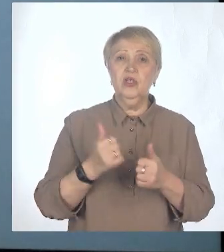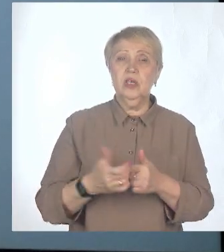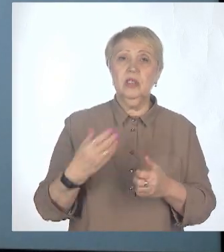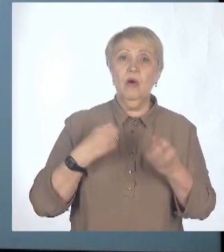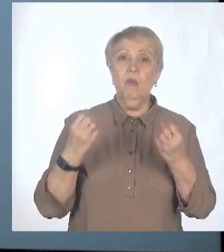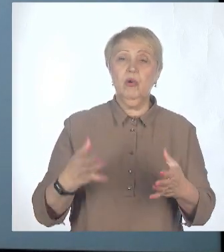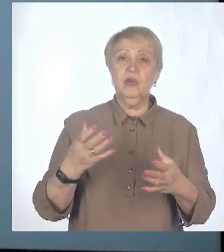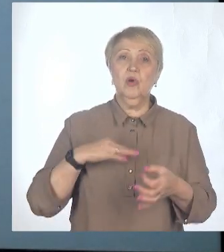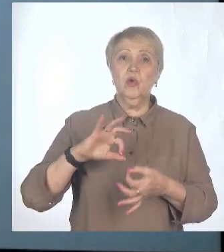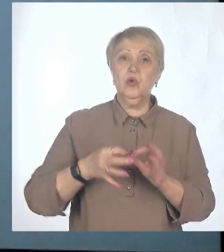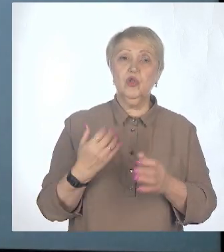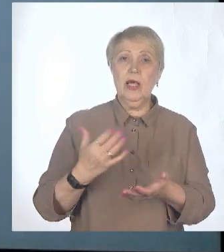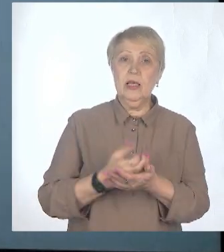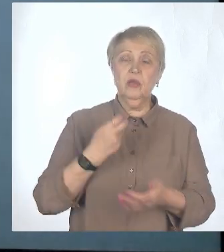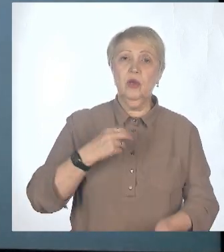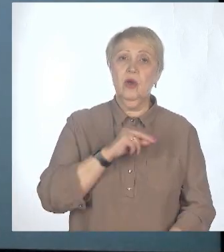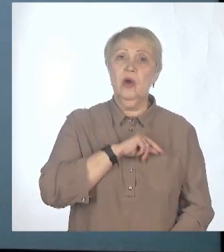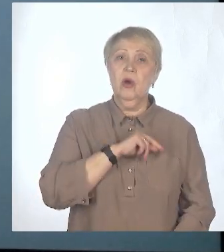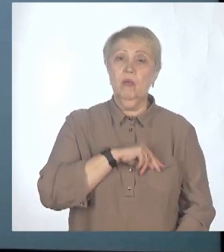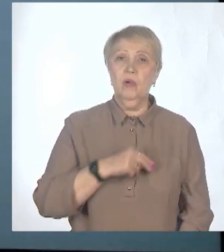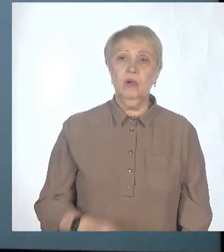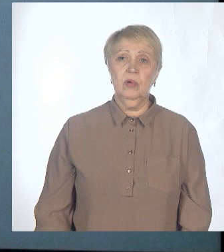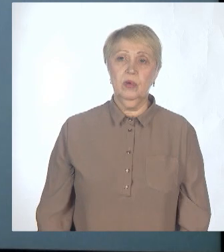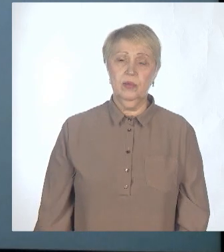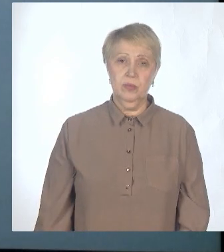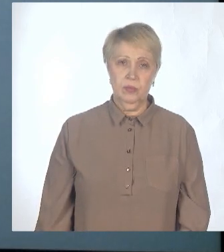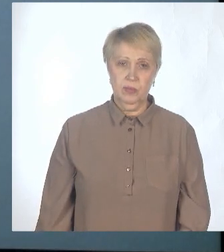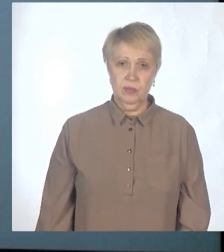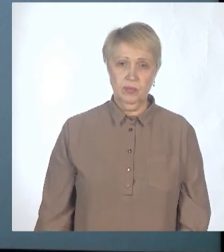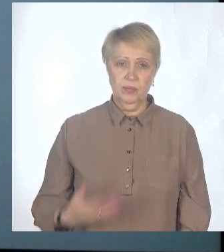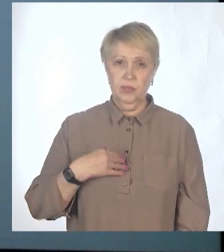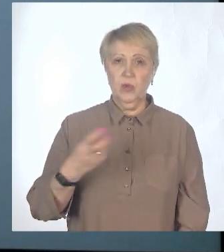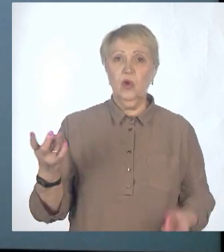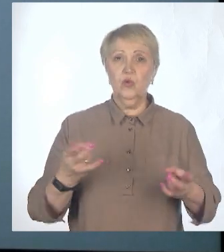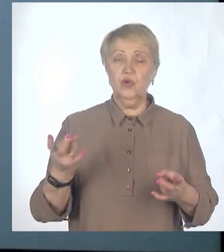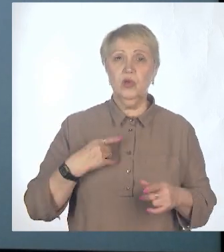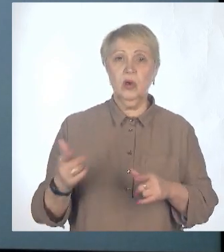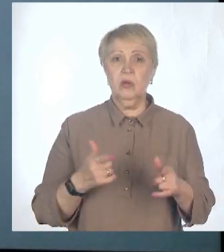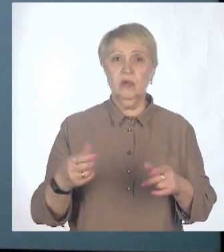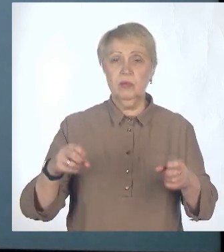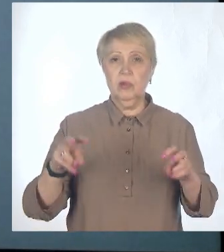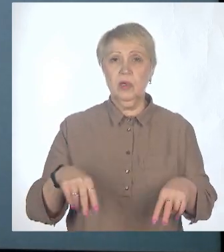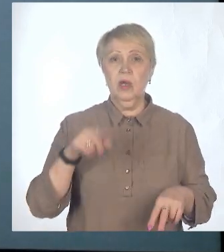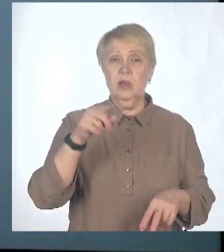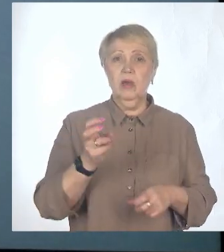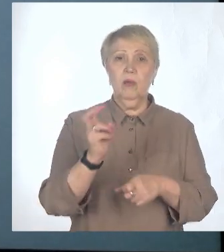Некоторым работодателям, особенно во время турбулентности экономики, например, нужны готовые специалисты. Они придут